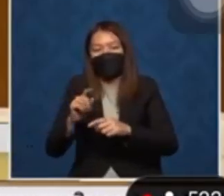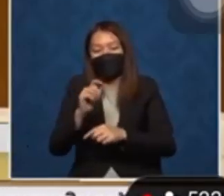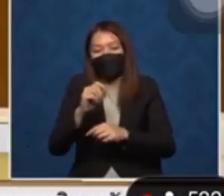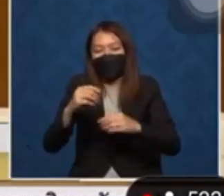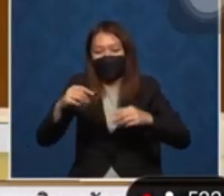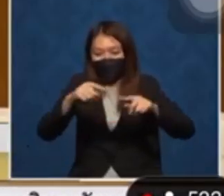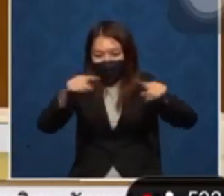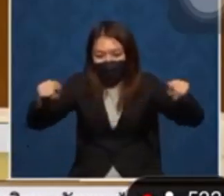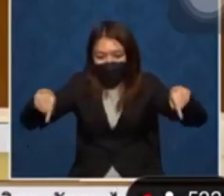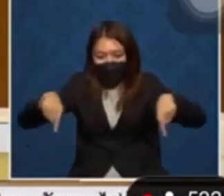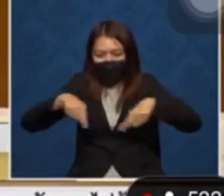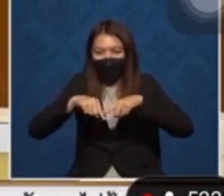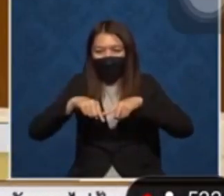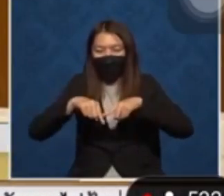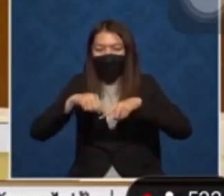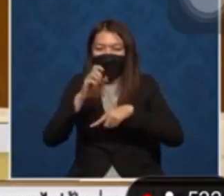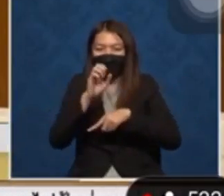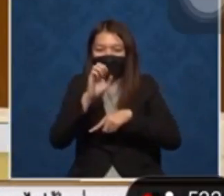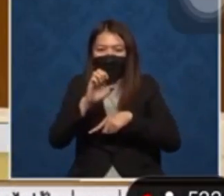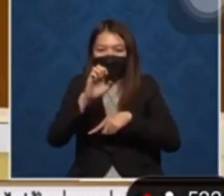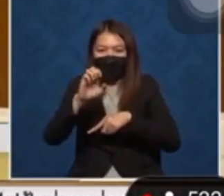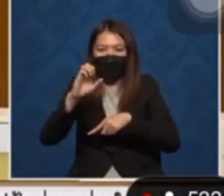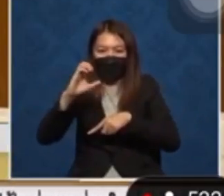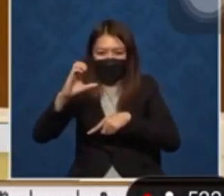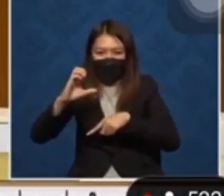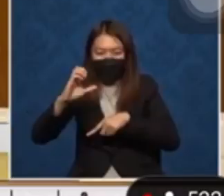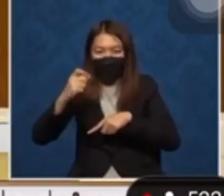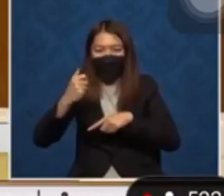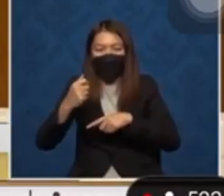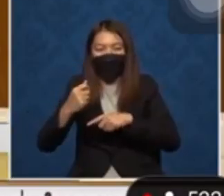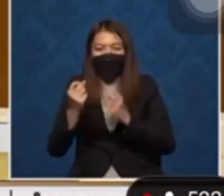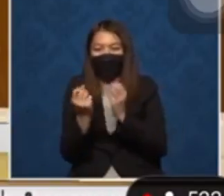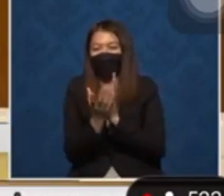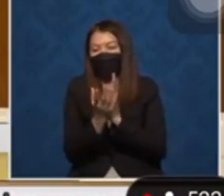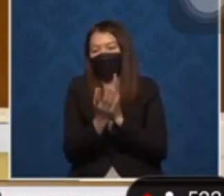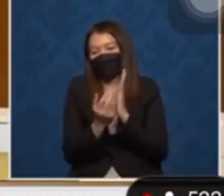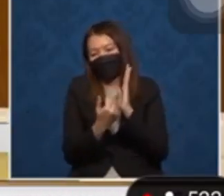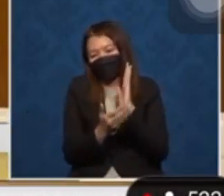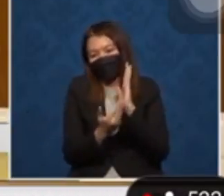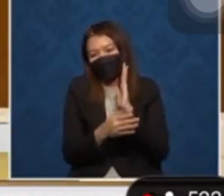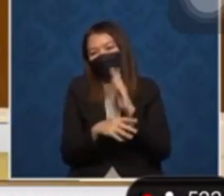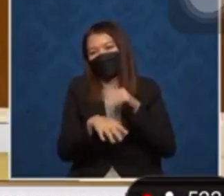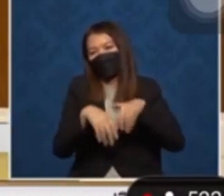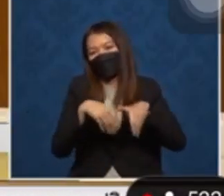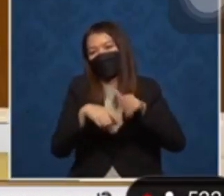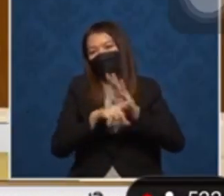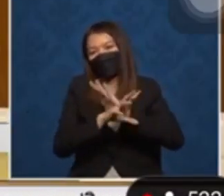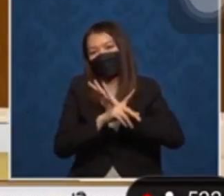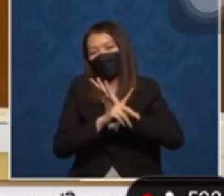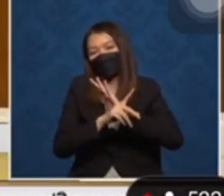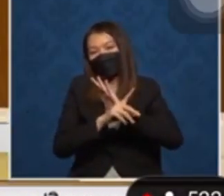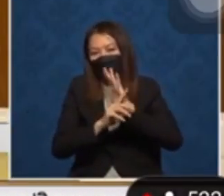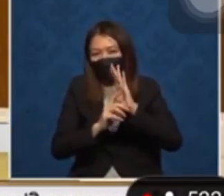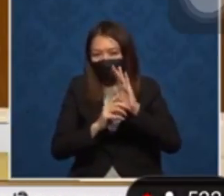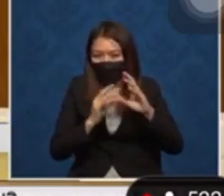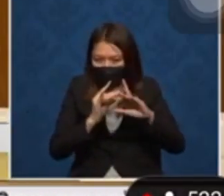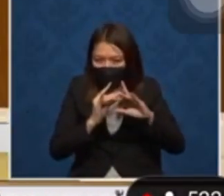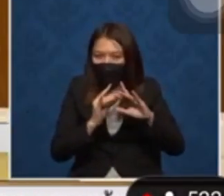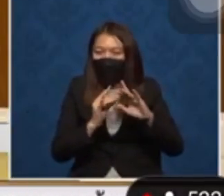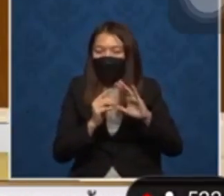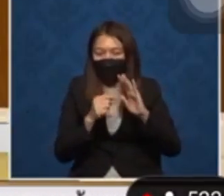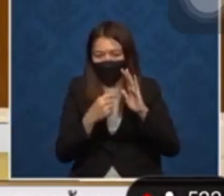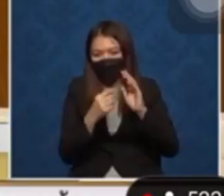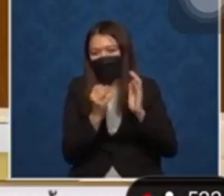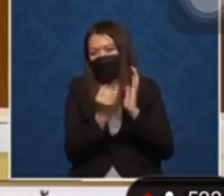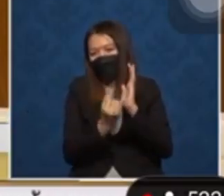มีผลกระทบต่อสิทธิชุมชนทั้ง3จังหวัดแต่เมื่อประชาชนมาทวงถามความยุติธรรมทางสิ่งแวดล้อม